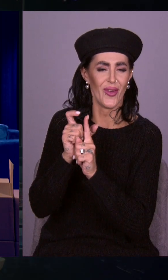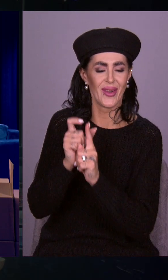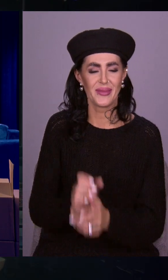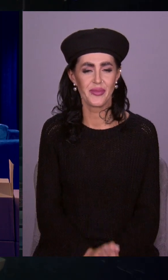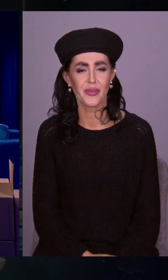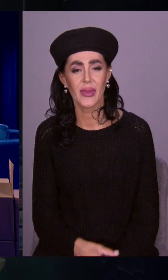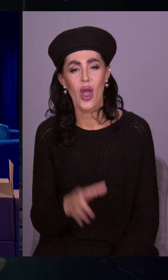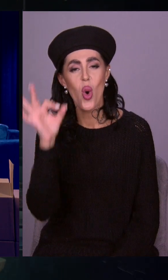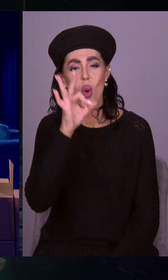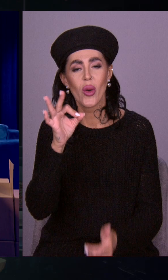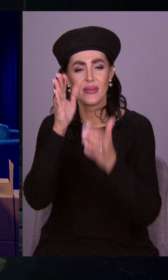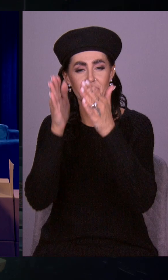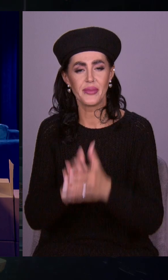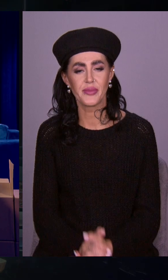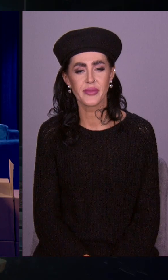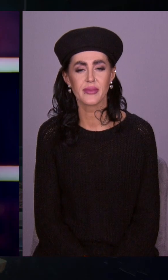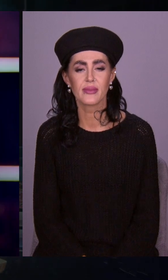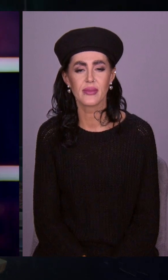Читаємо коментар ще один. Перетелефоновує. О.